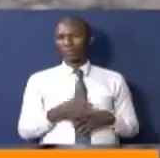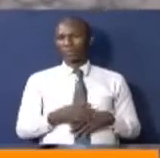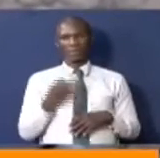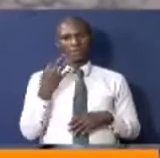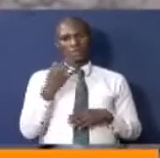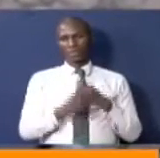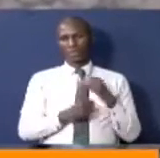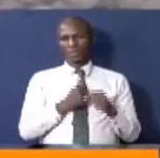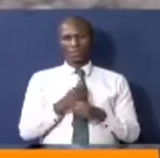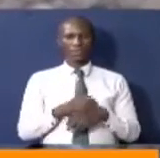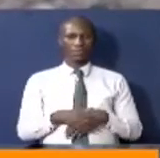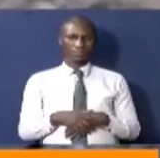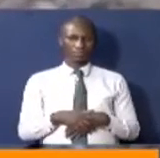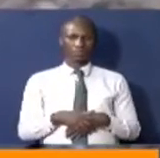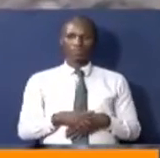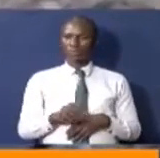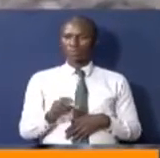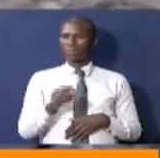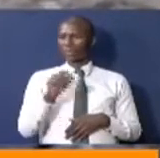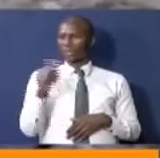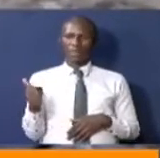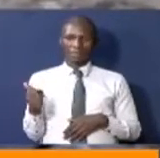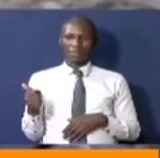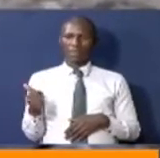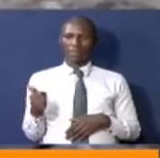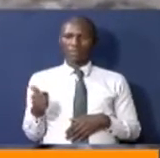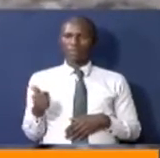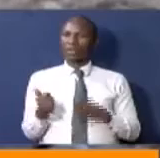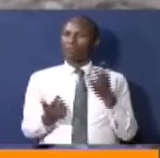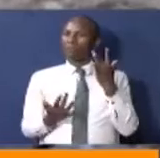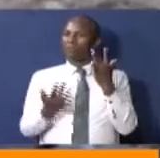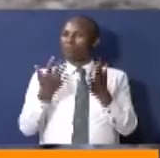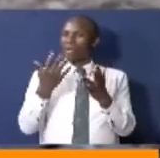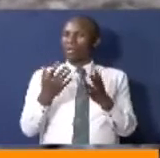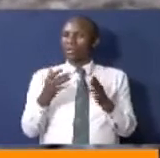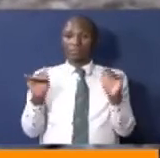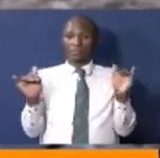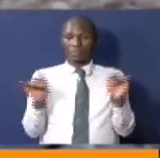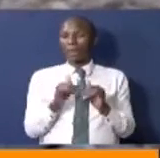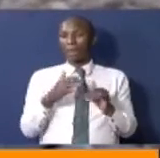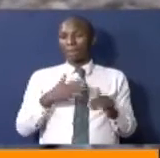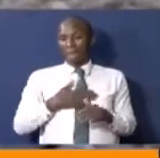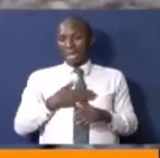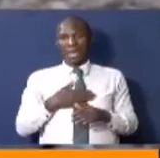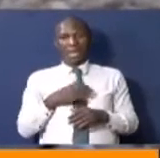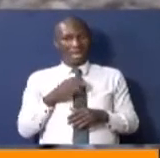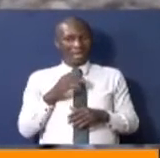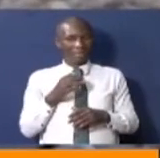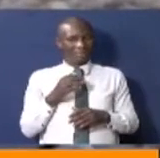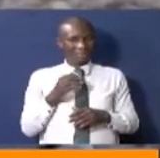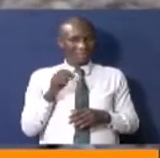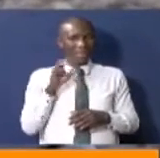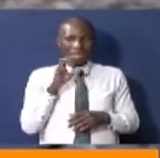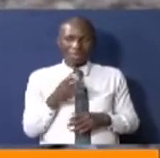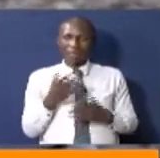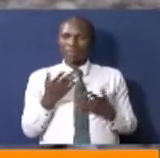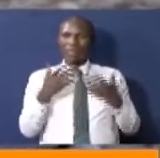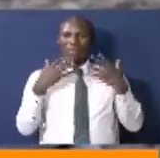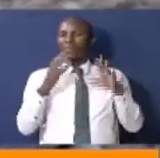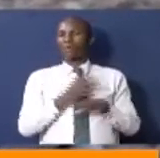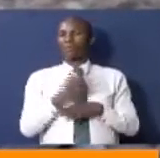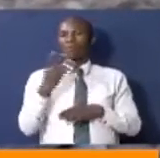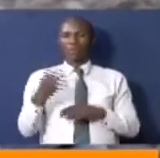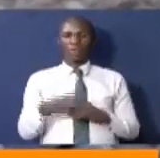mitatu. Yule mwingine alichomeka pia ni mchukuu wangu na ameshamaliza form